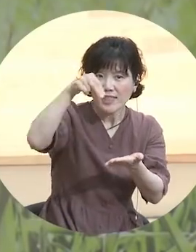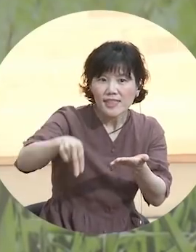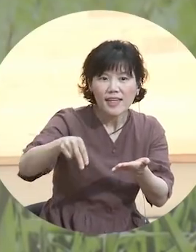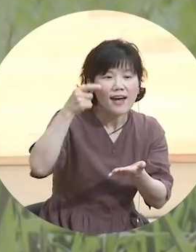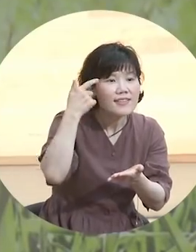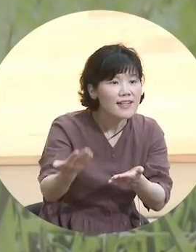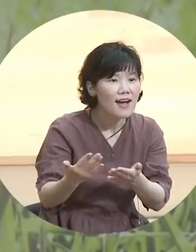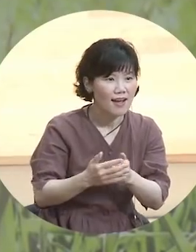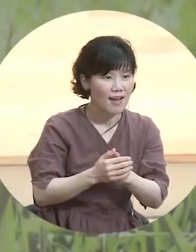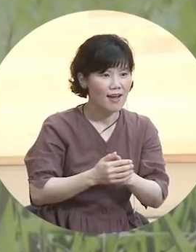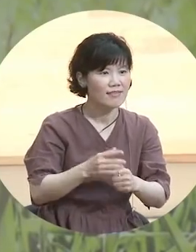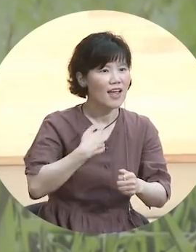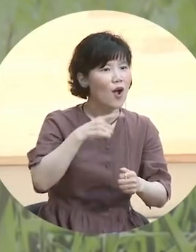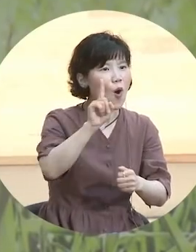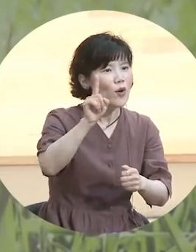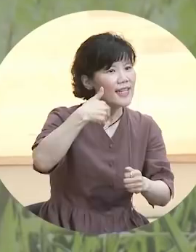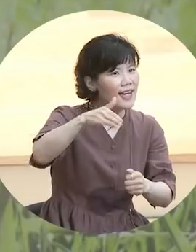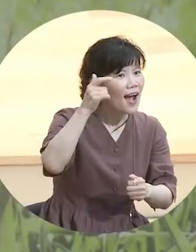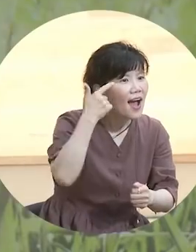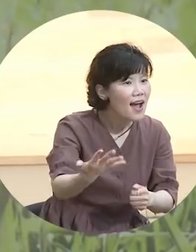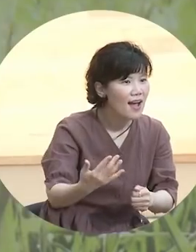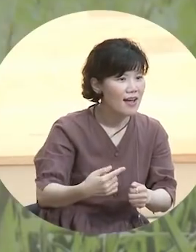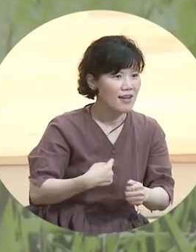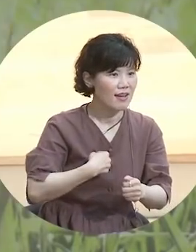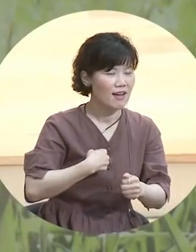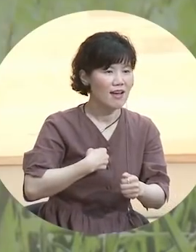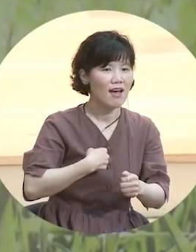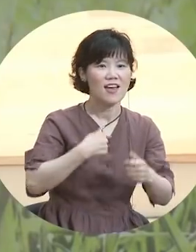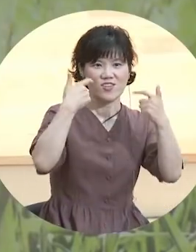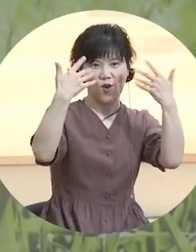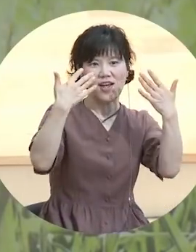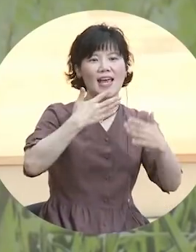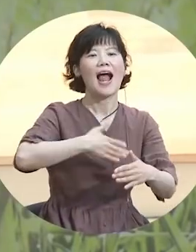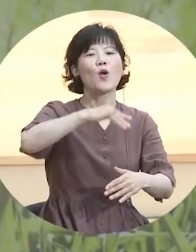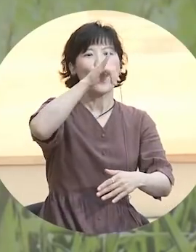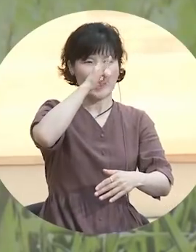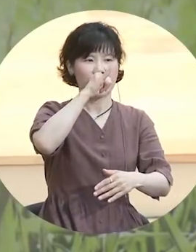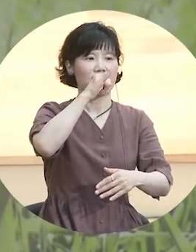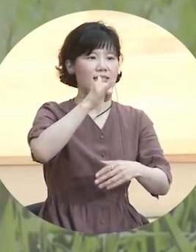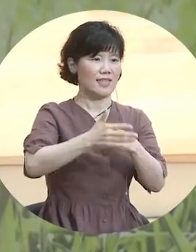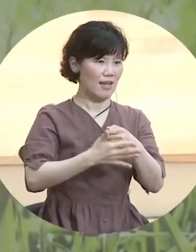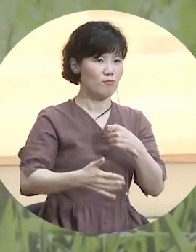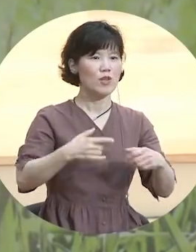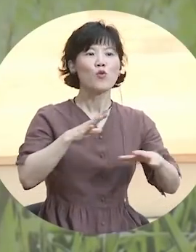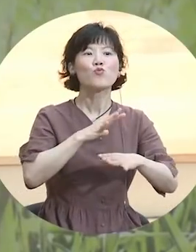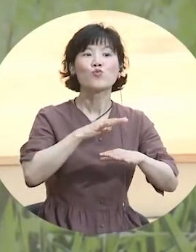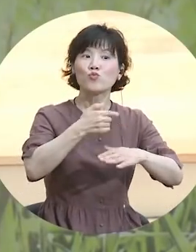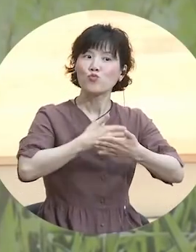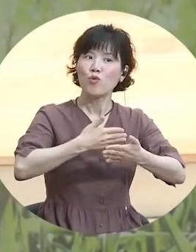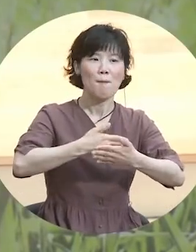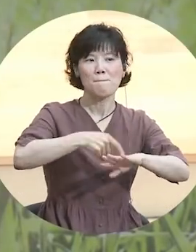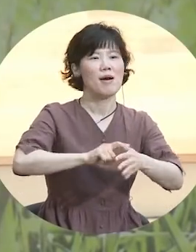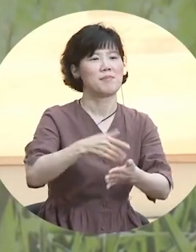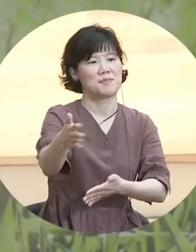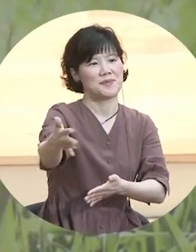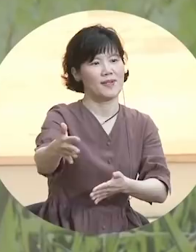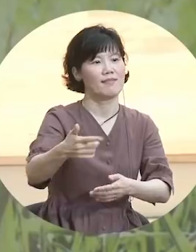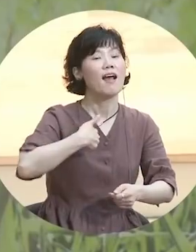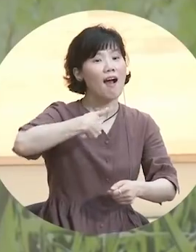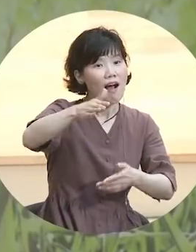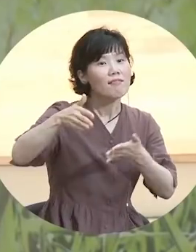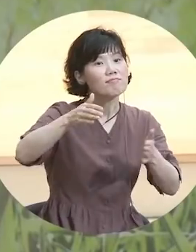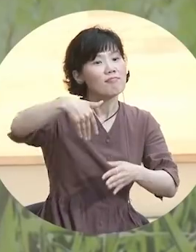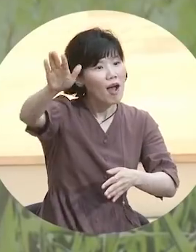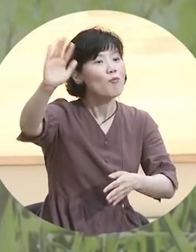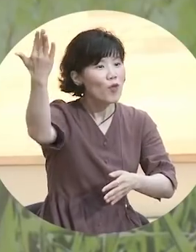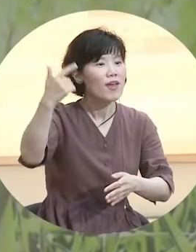할지, 어디까지 가야 될지, 어디로 가는지를 정확하게 알기 때문에 두려워하지 않아요. 그냥 갈 길을 가면